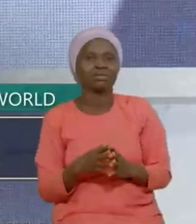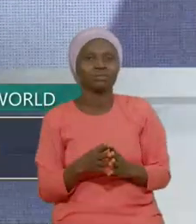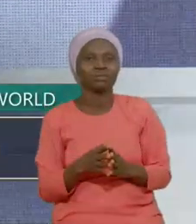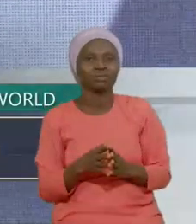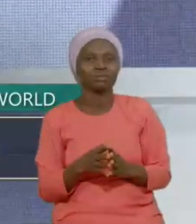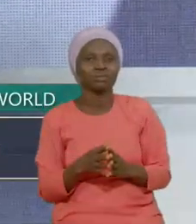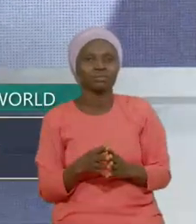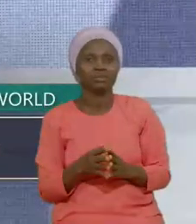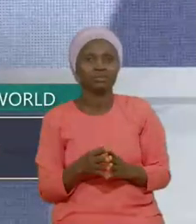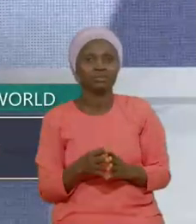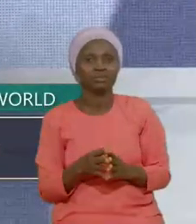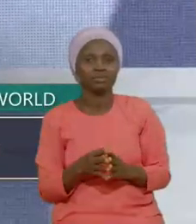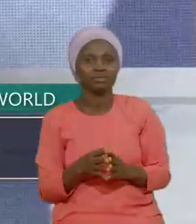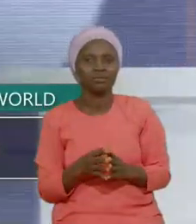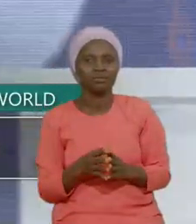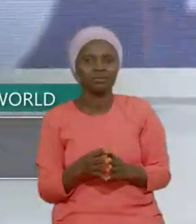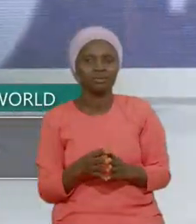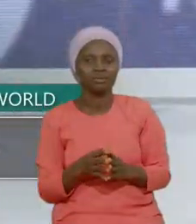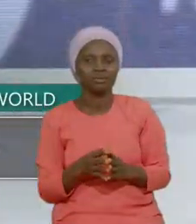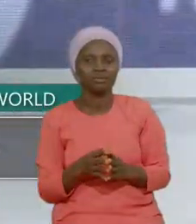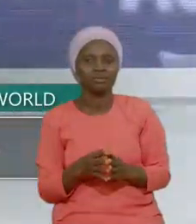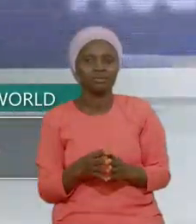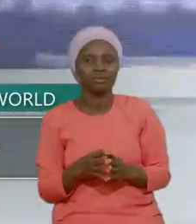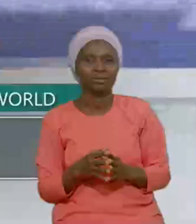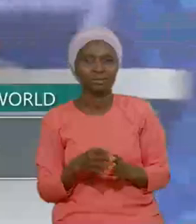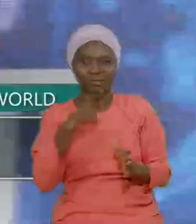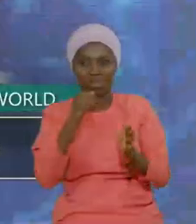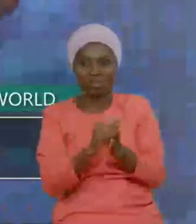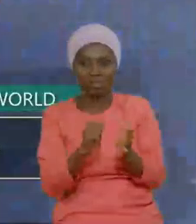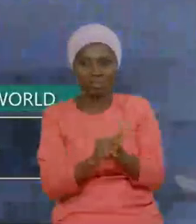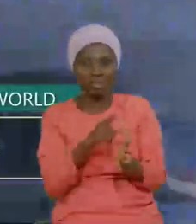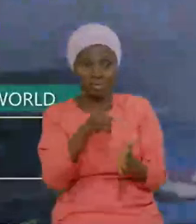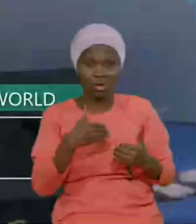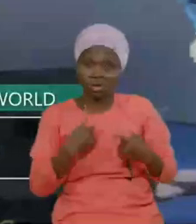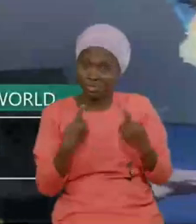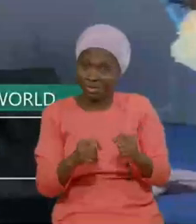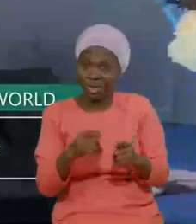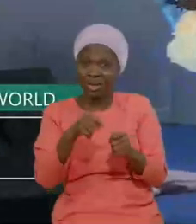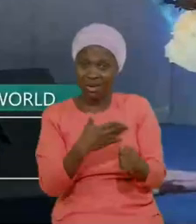le prédicateur a dit, reçois Jésus dans ta vie et tout ce qui te donne des soucis va disparaître.